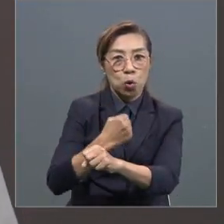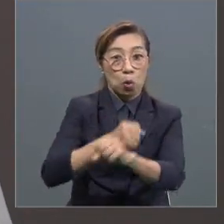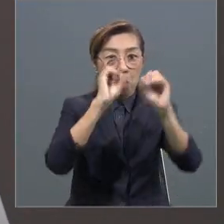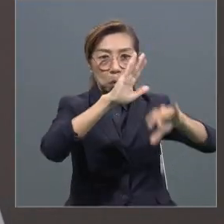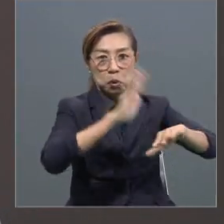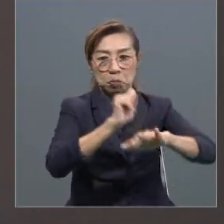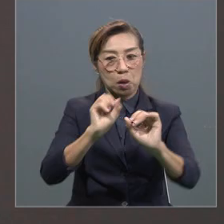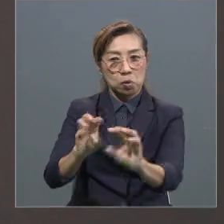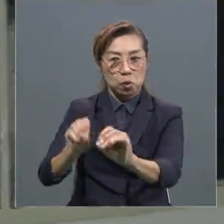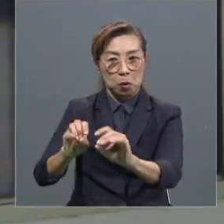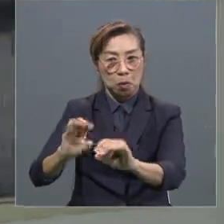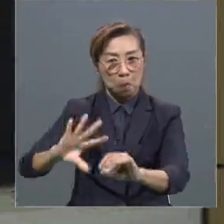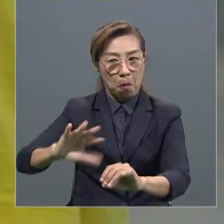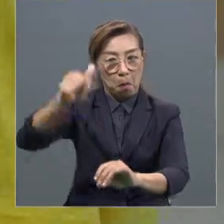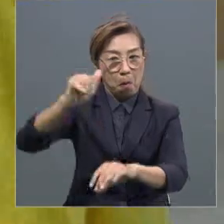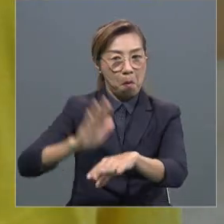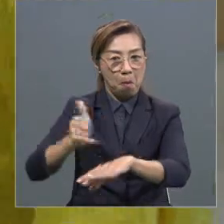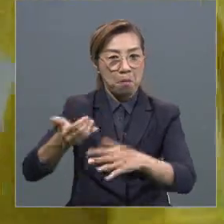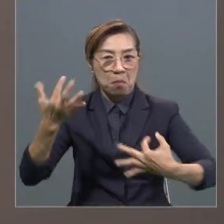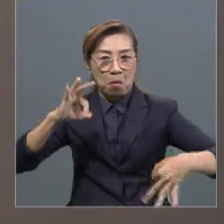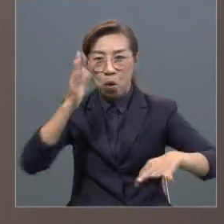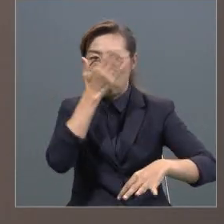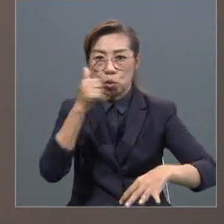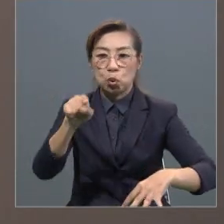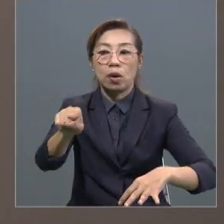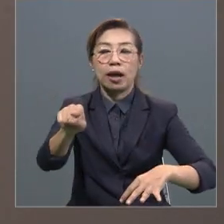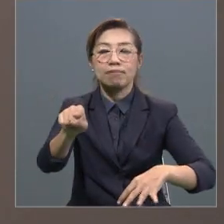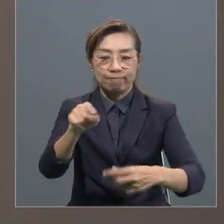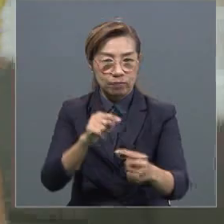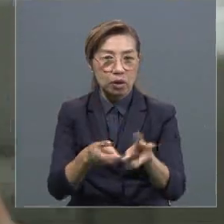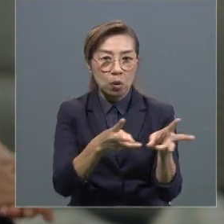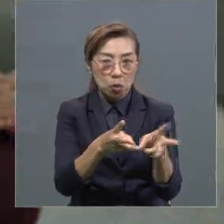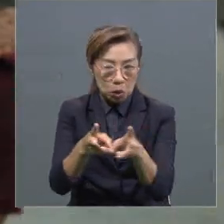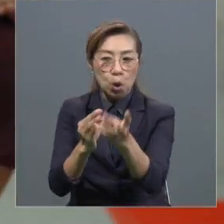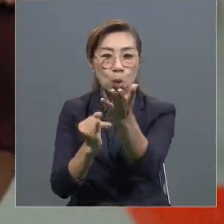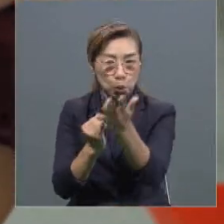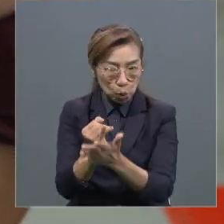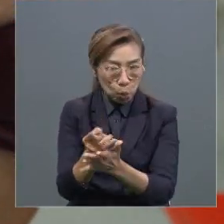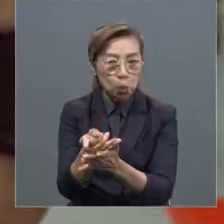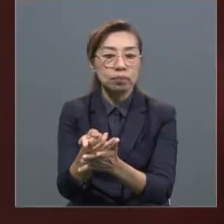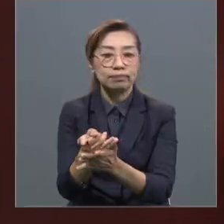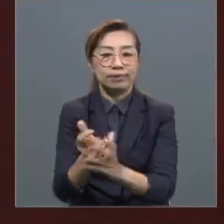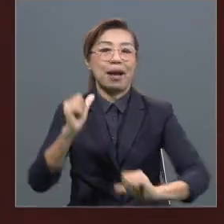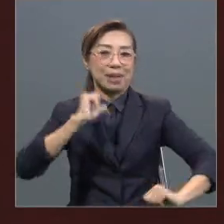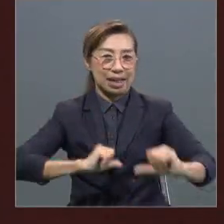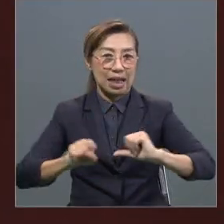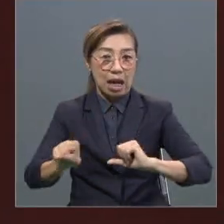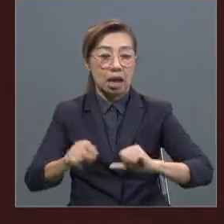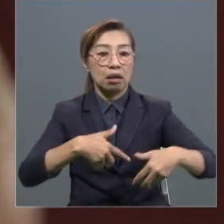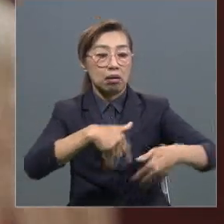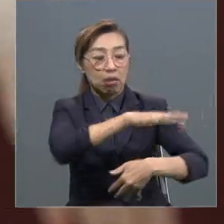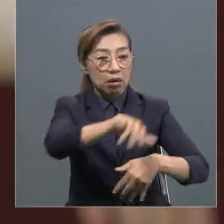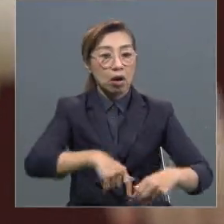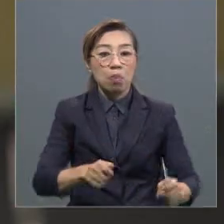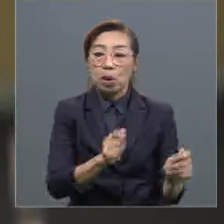นาฏศิลป์จนมีฝีมือในการร่ายรำอันงดงามถูกต้องตามจารีดแล้วผู้ชมครับจะได้รับฟังการบรรเลง